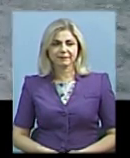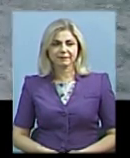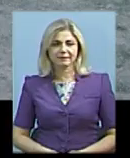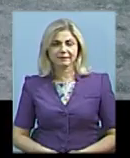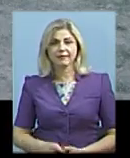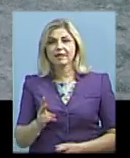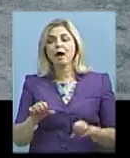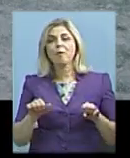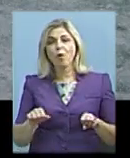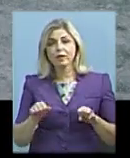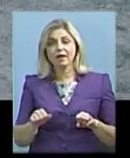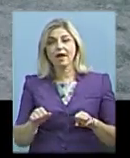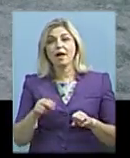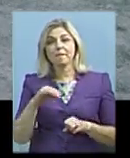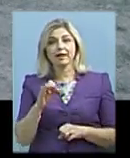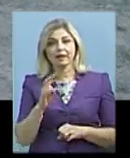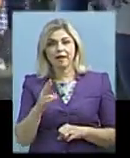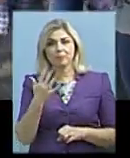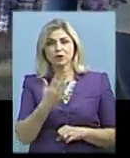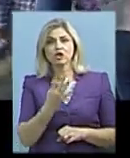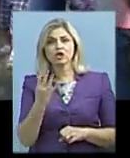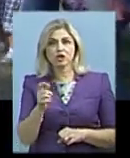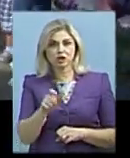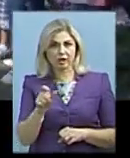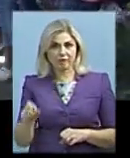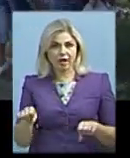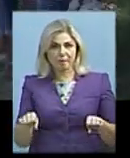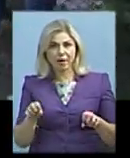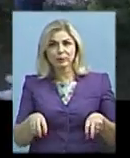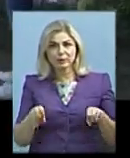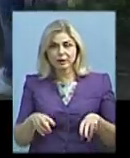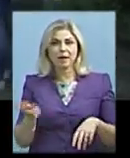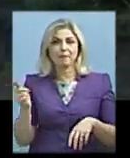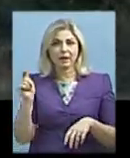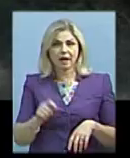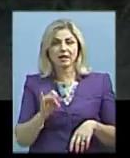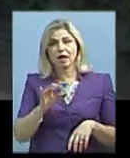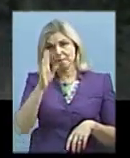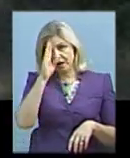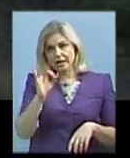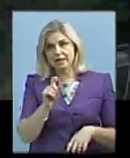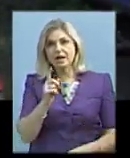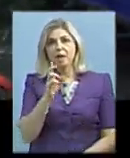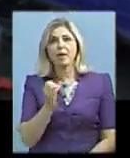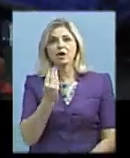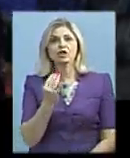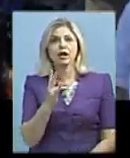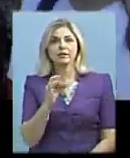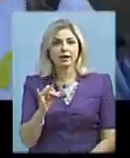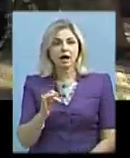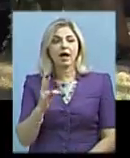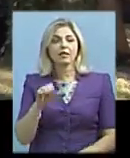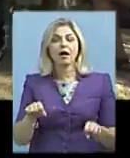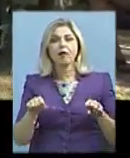На мотопікнік приїхало 54 байкера. Серед них 28-річний Дмитро Бутенко з Баштанки. Чоловік їздить на Мінську.